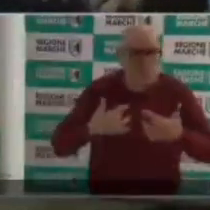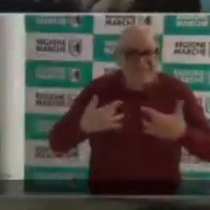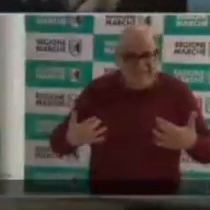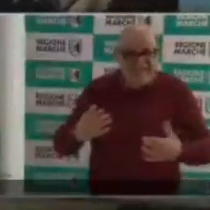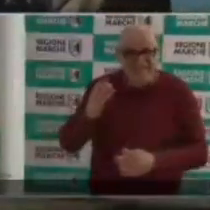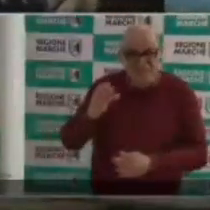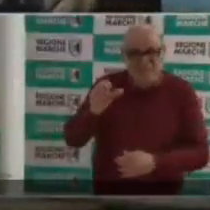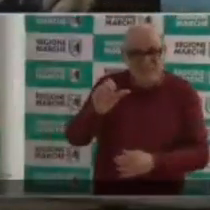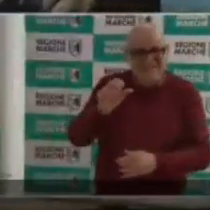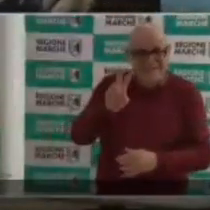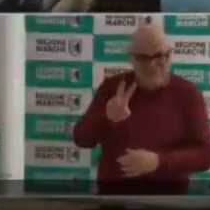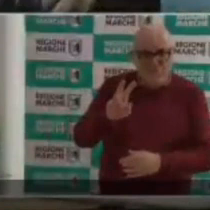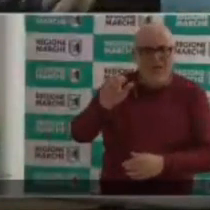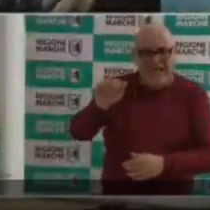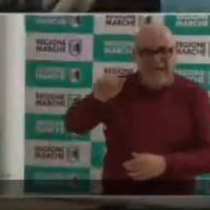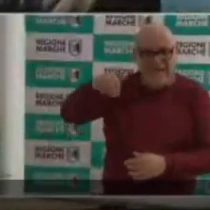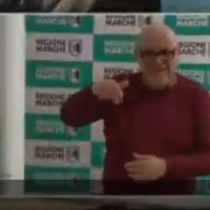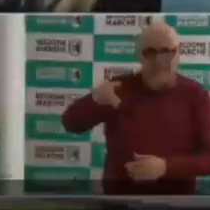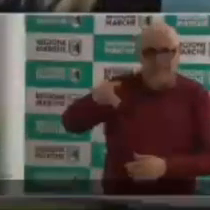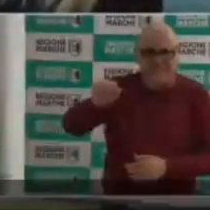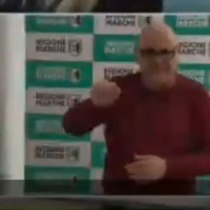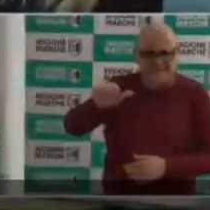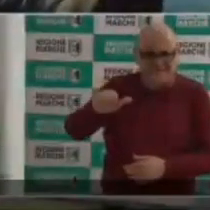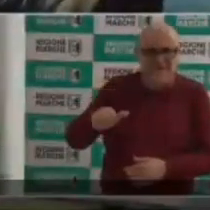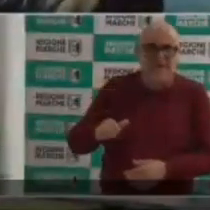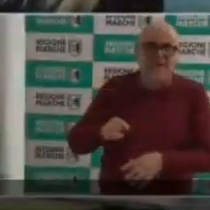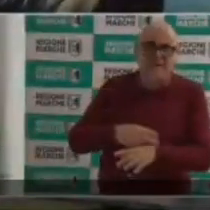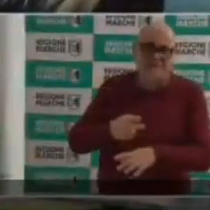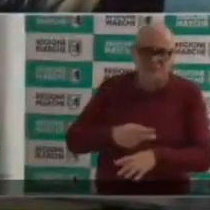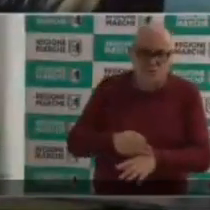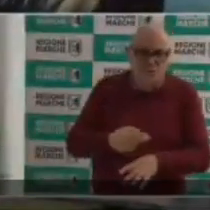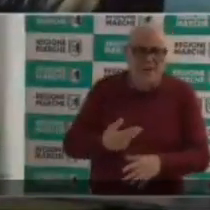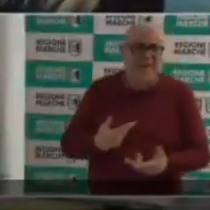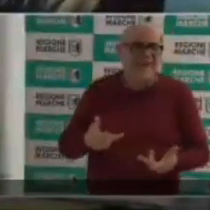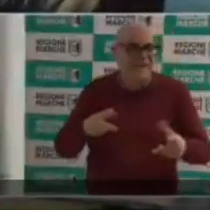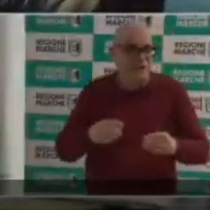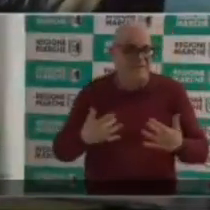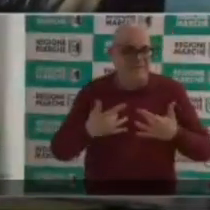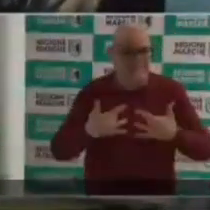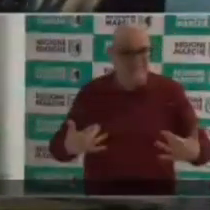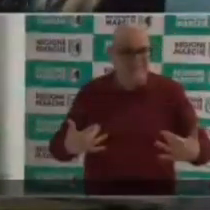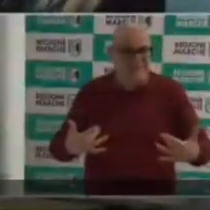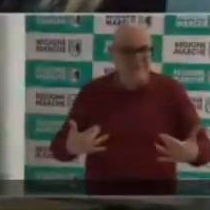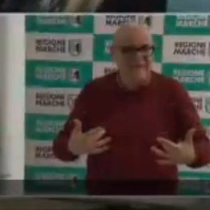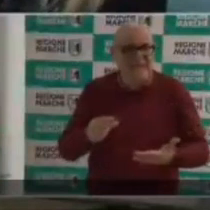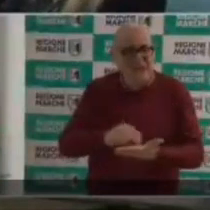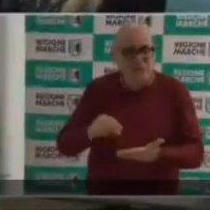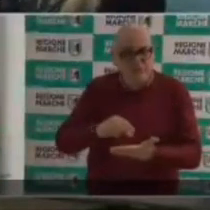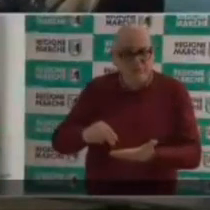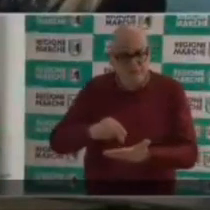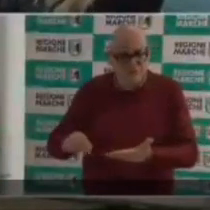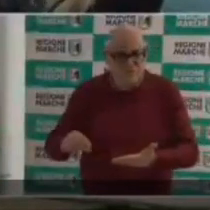a tutti i colleghi, amici che hanno frequentato, l'assessore, e rinnovo il ringraziamento anche agli uffici, perché senza di